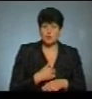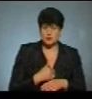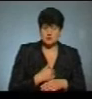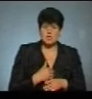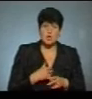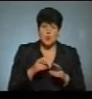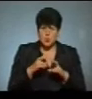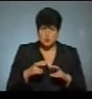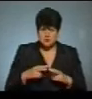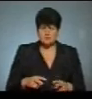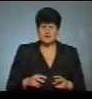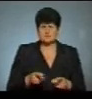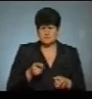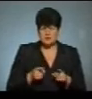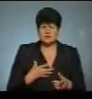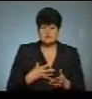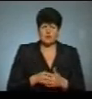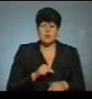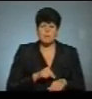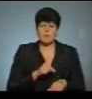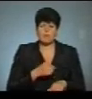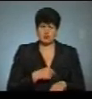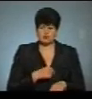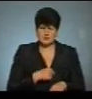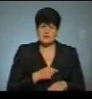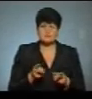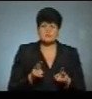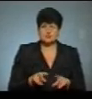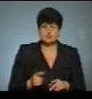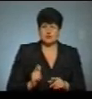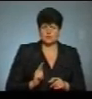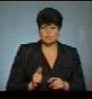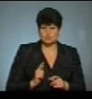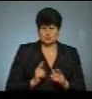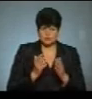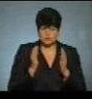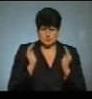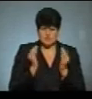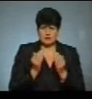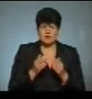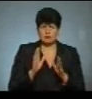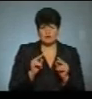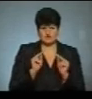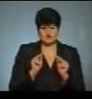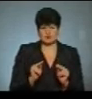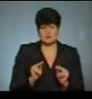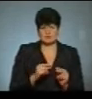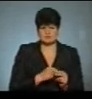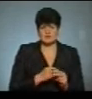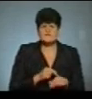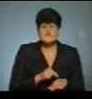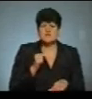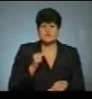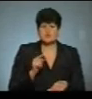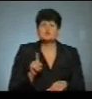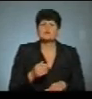розібратися в справжніх своїх почуттях, залишіться наодинці самі з собою і будьте відверті самі з собою. Відчуйте,